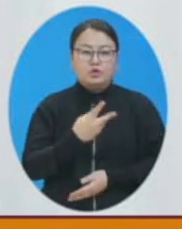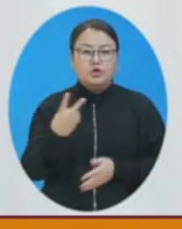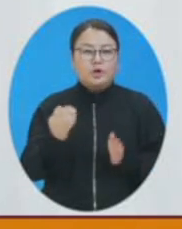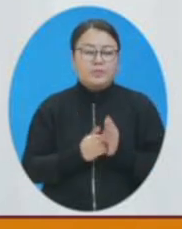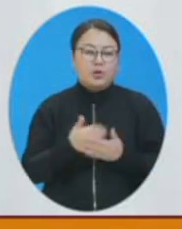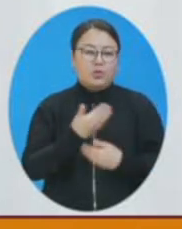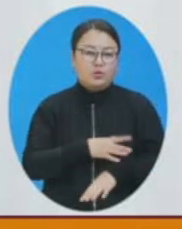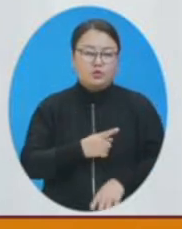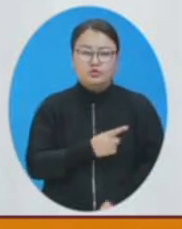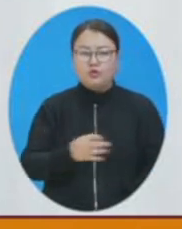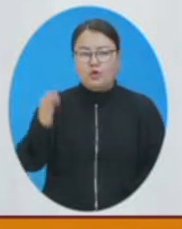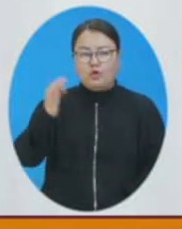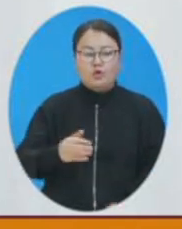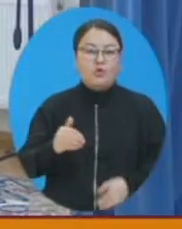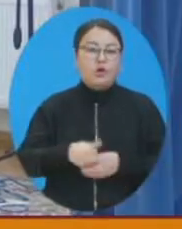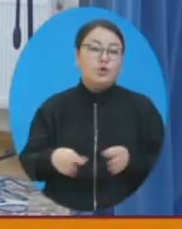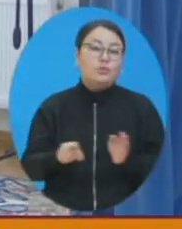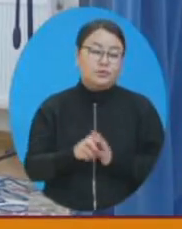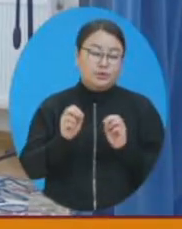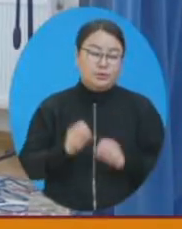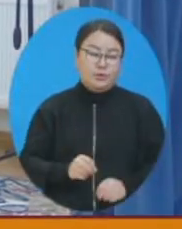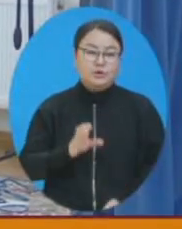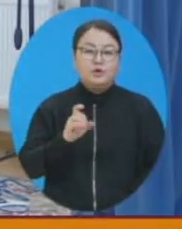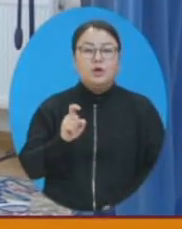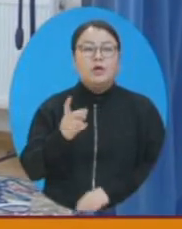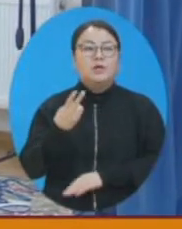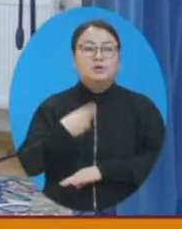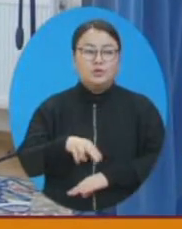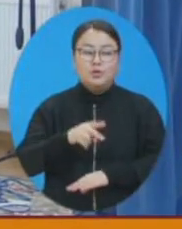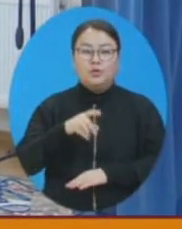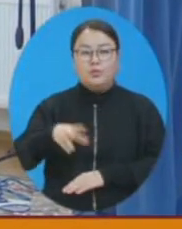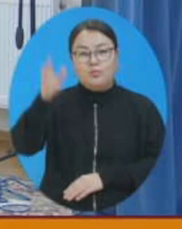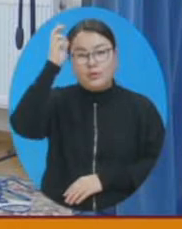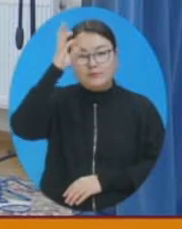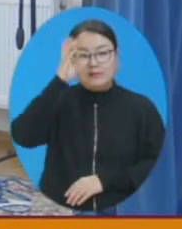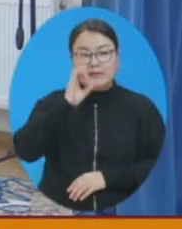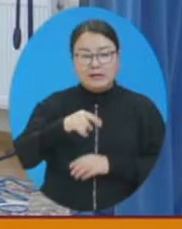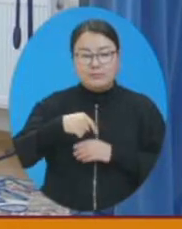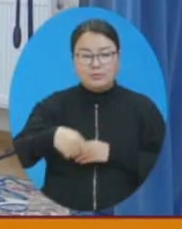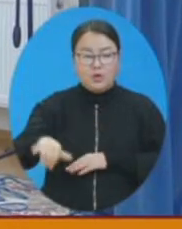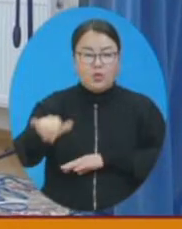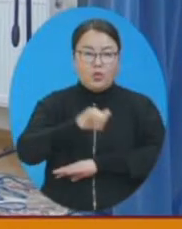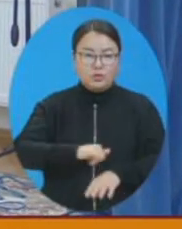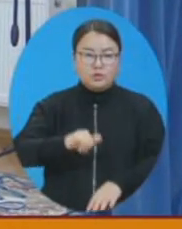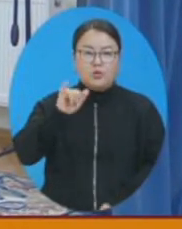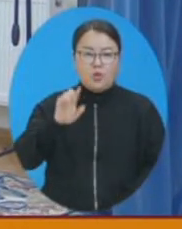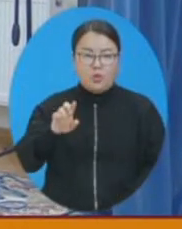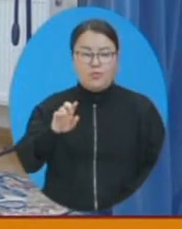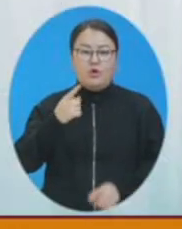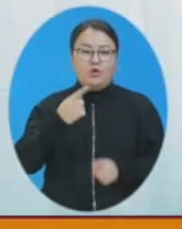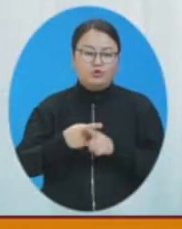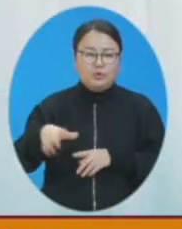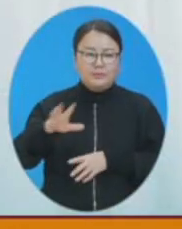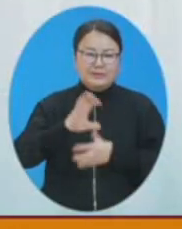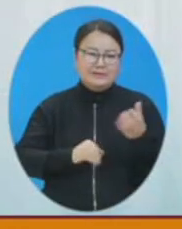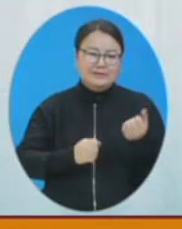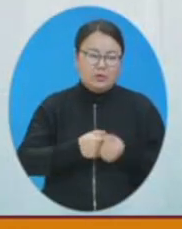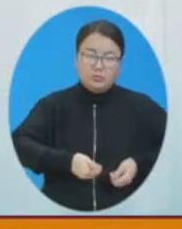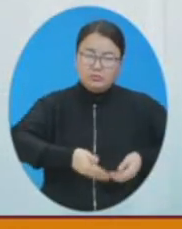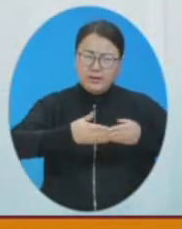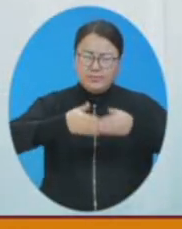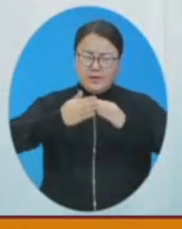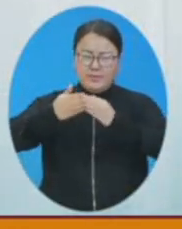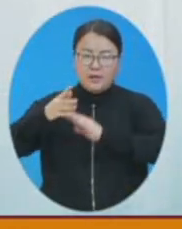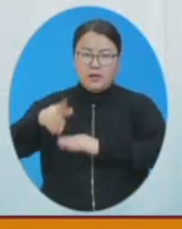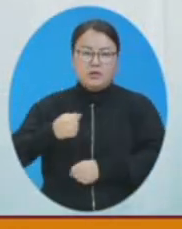нь 100% хамрагдана гэж ойлгож байна. Сонгин хайрхан дүүргийн хэмжээнд боловсролын салбарт улс нийслэл орон нутгийн хөрөнгө оруулалтаар бүтээн байгуулалтын